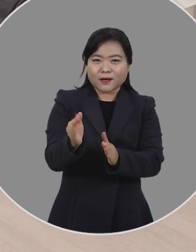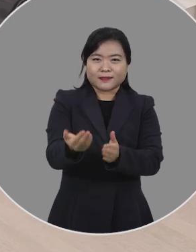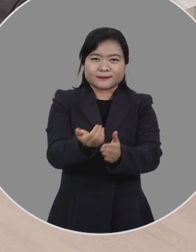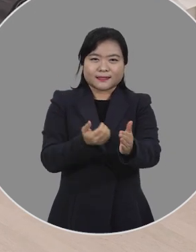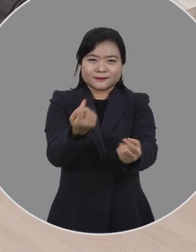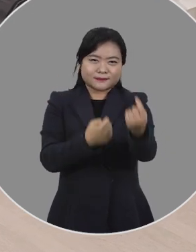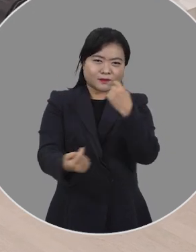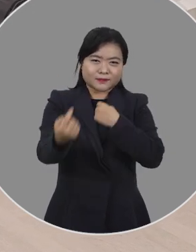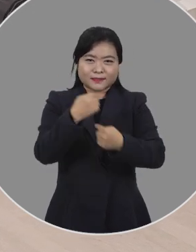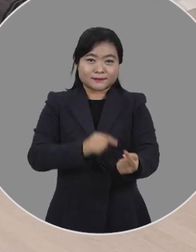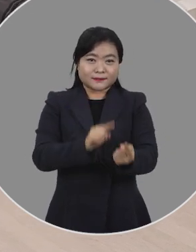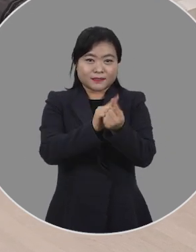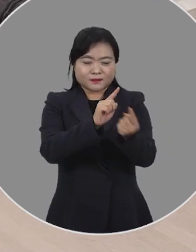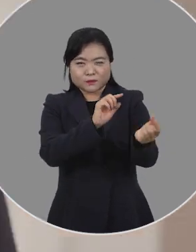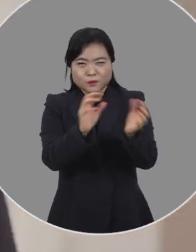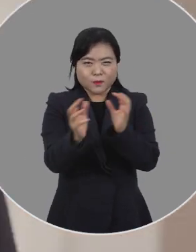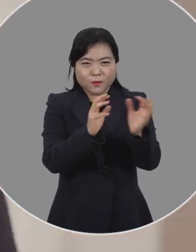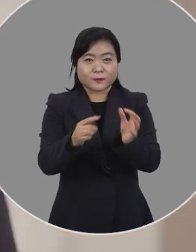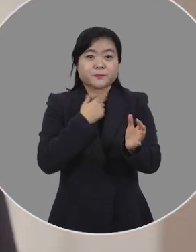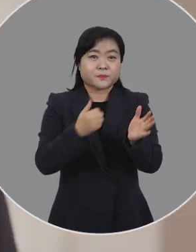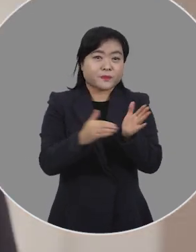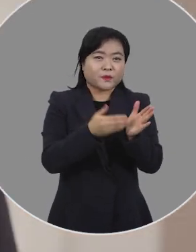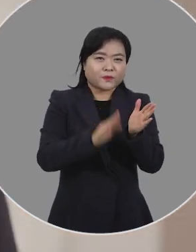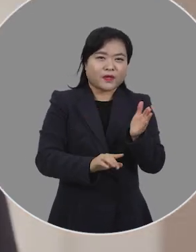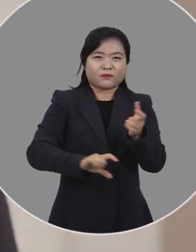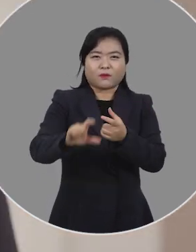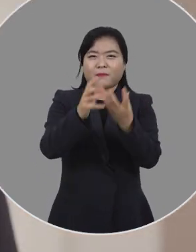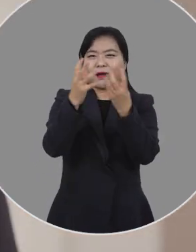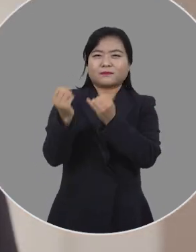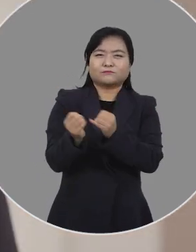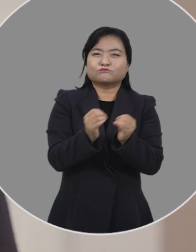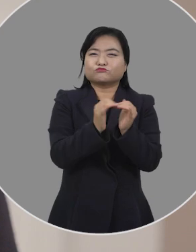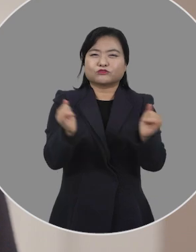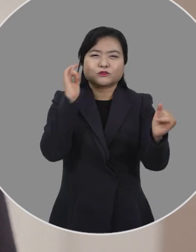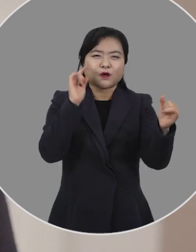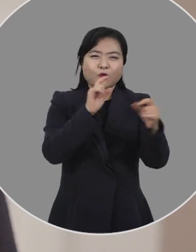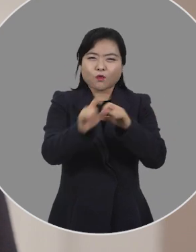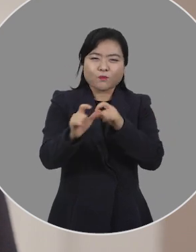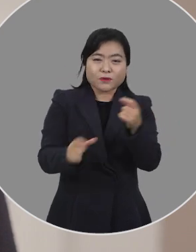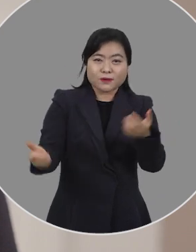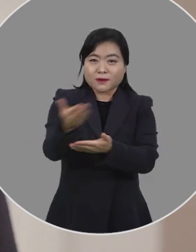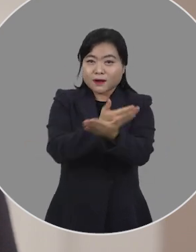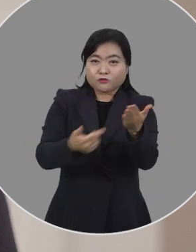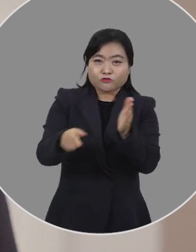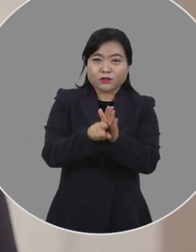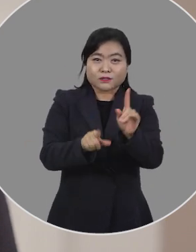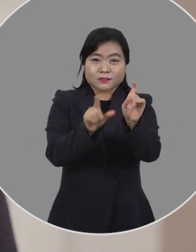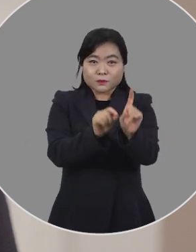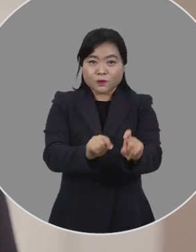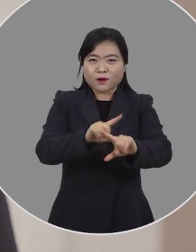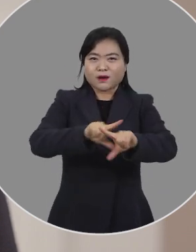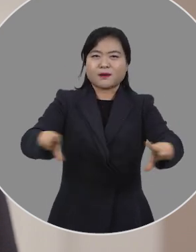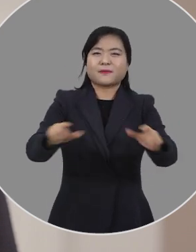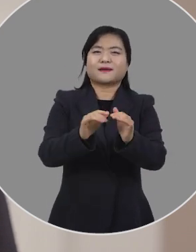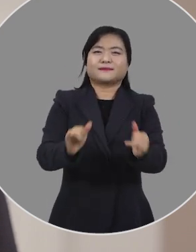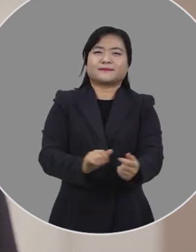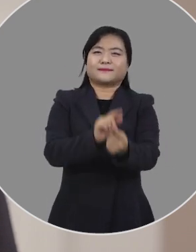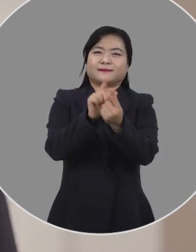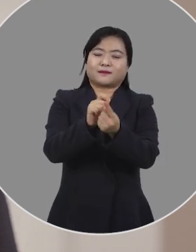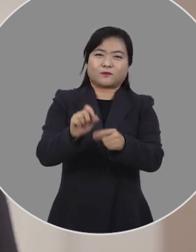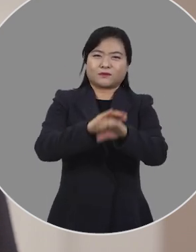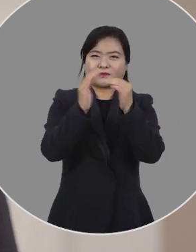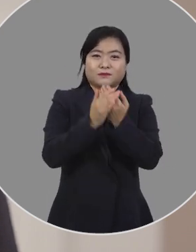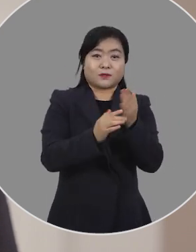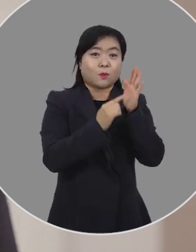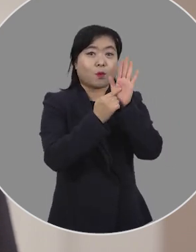신청자를 대상으로 마련됐던 컨퍼런스는 더 많은 분들과 함께 고민을 나누기 위해서 11월 일반인을 대상으로